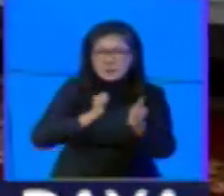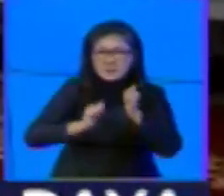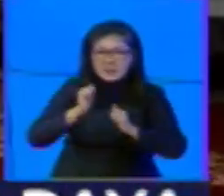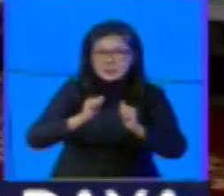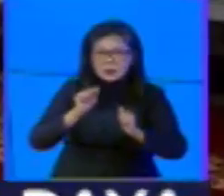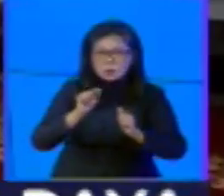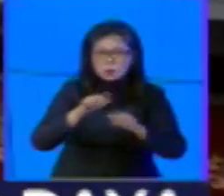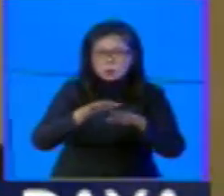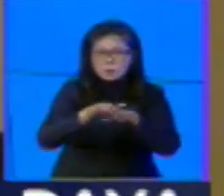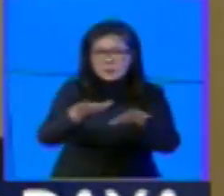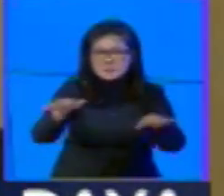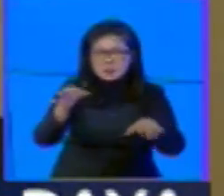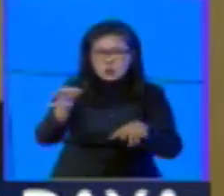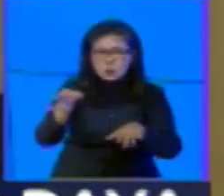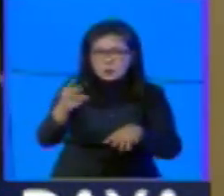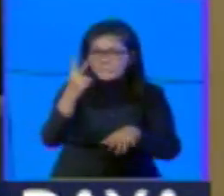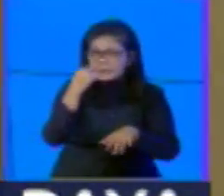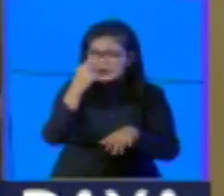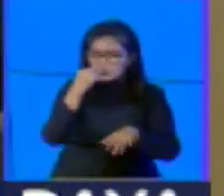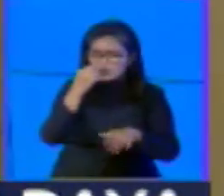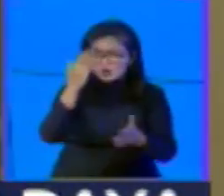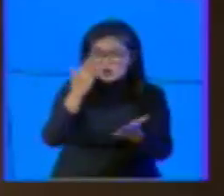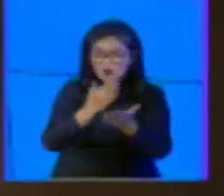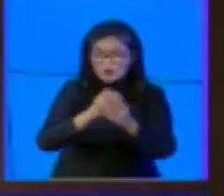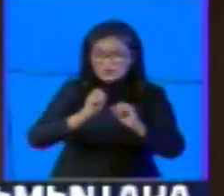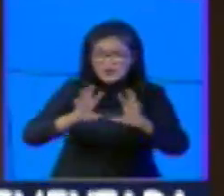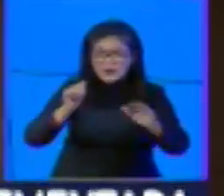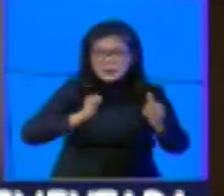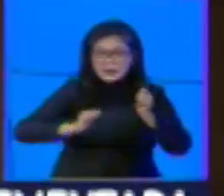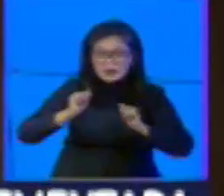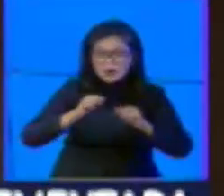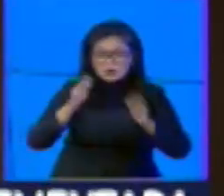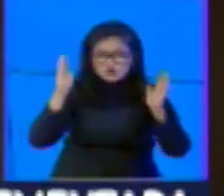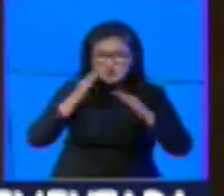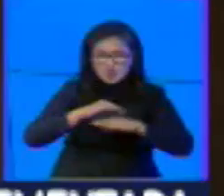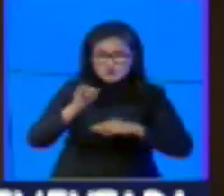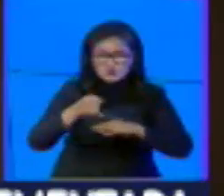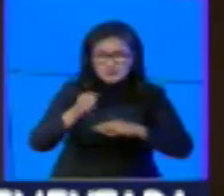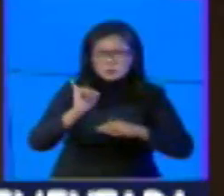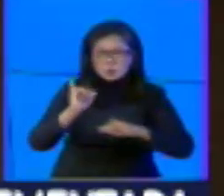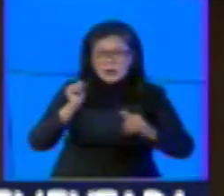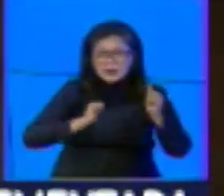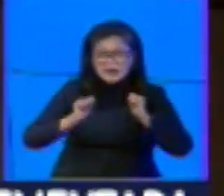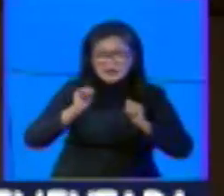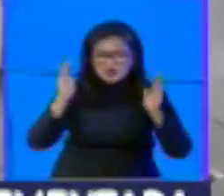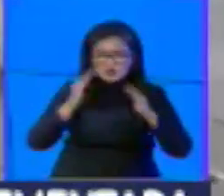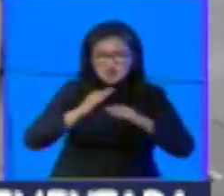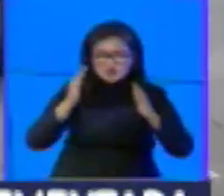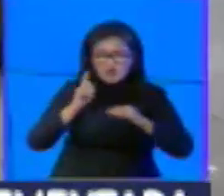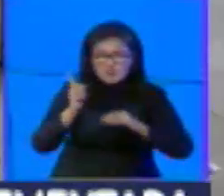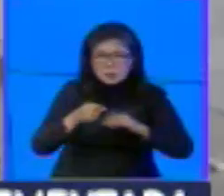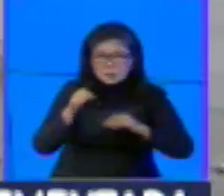Kota Bandung. Penghentian penyelenggaraan kegiatan sholat Jumat dan kegiatan sholat-sholat wajib lainnya diberlakukan sejak hari